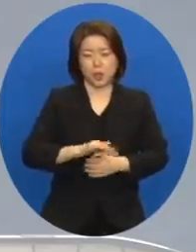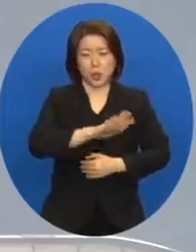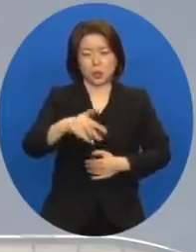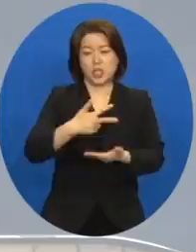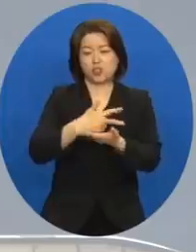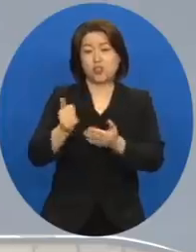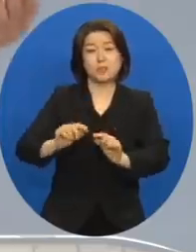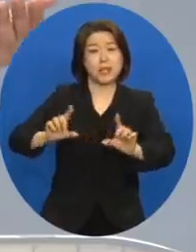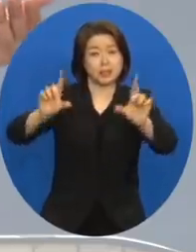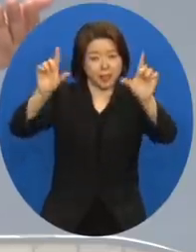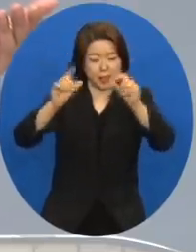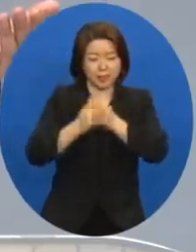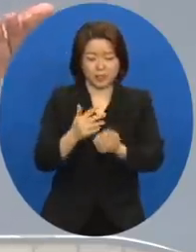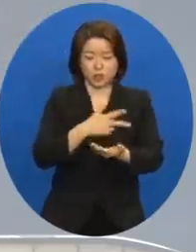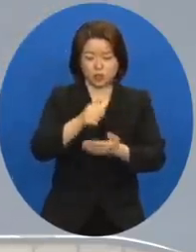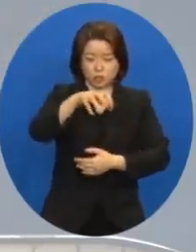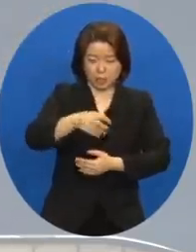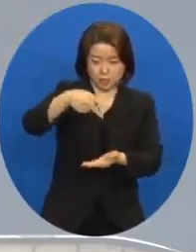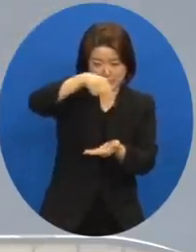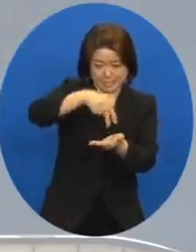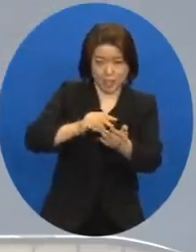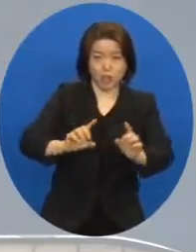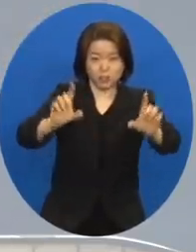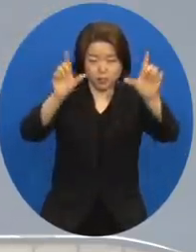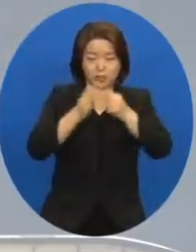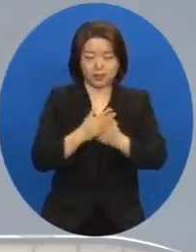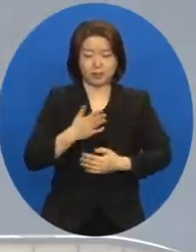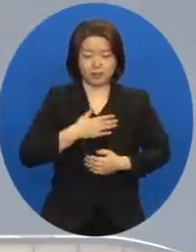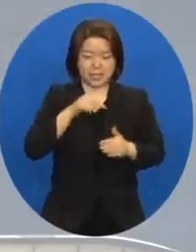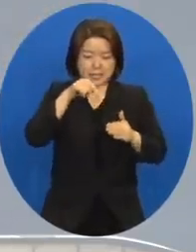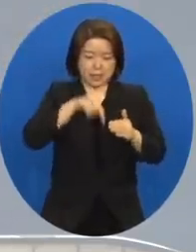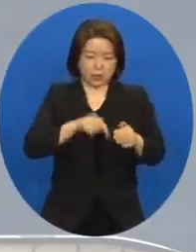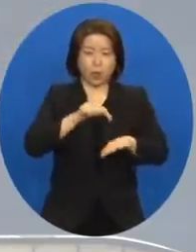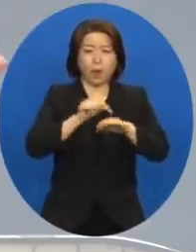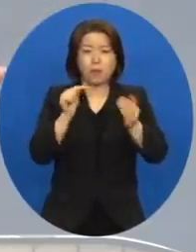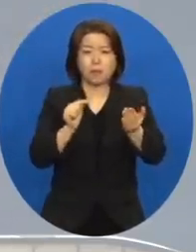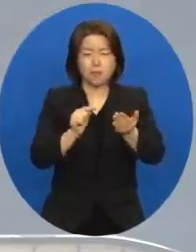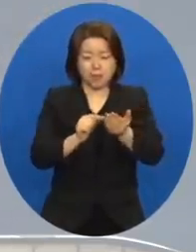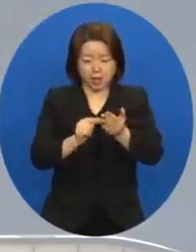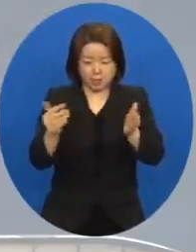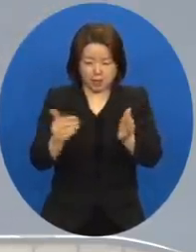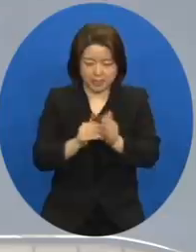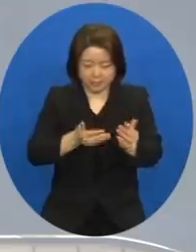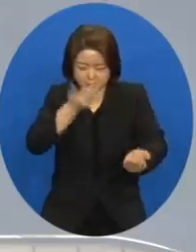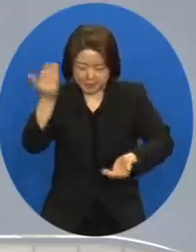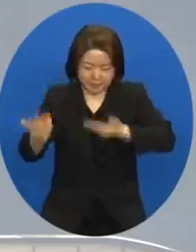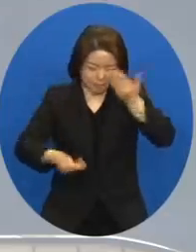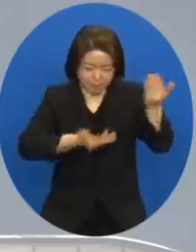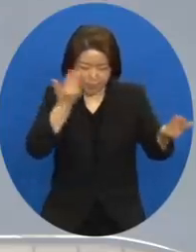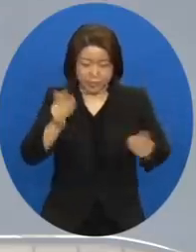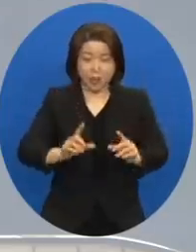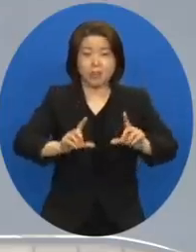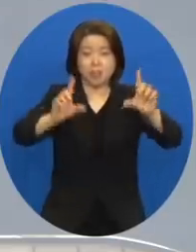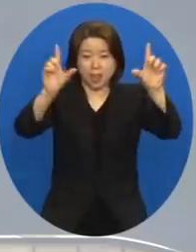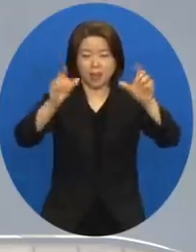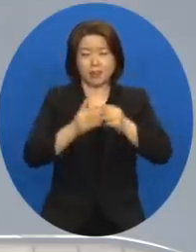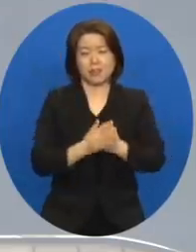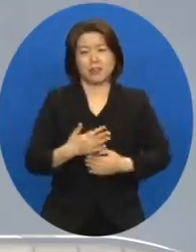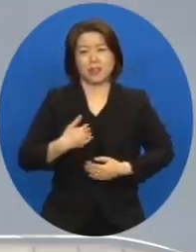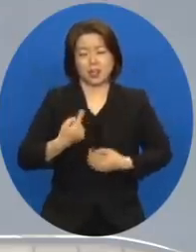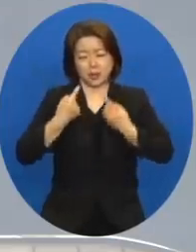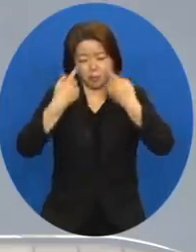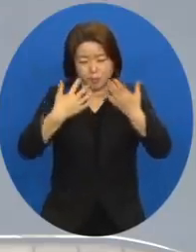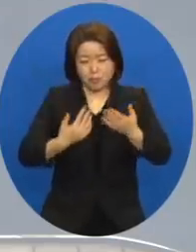주님 앞에 서는 날 우리 속 마음까지 다 드러나는 그때는 내가 분명히